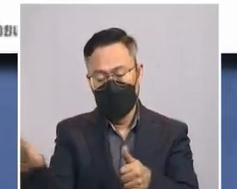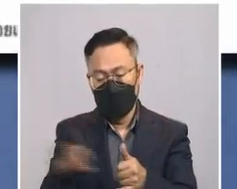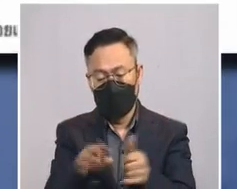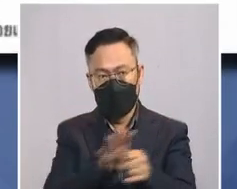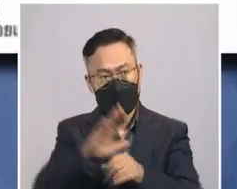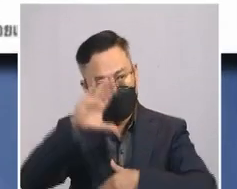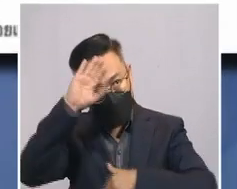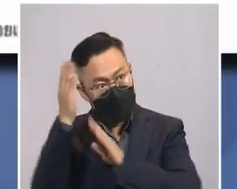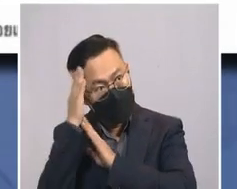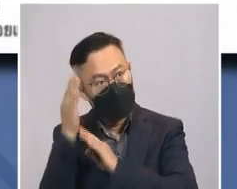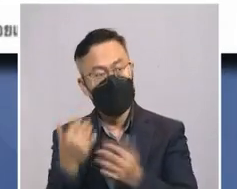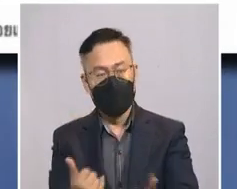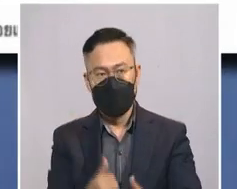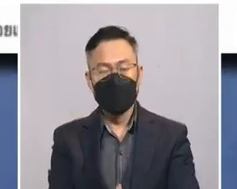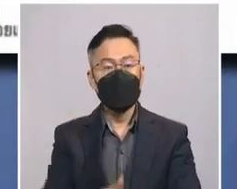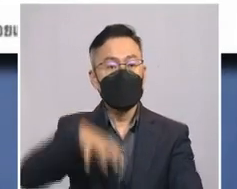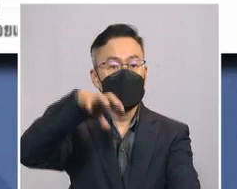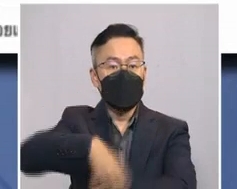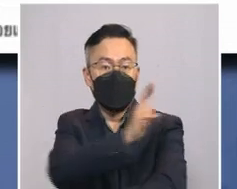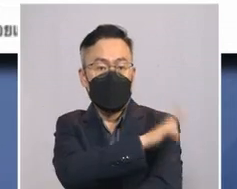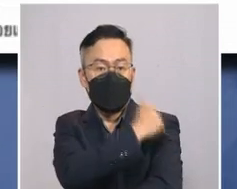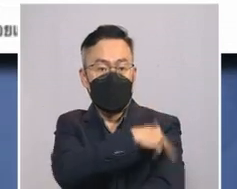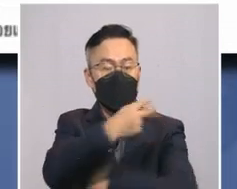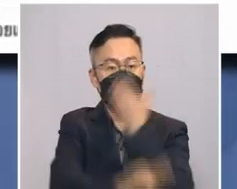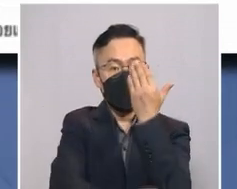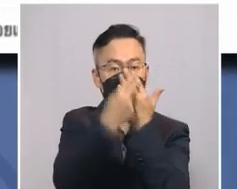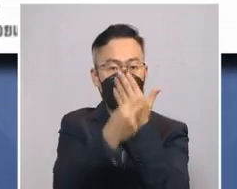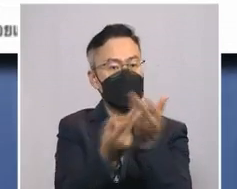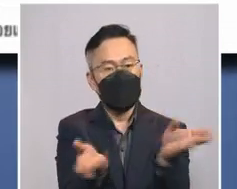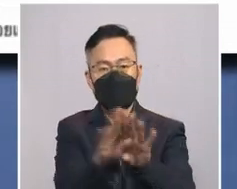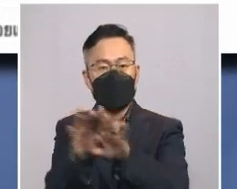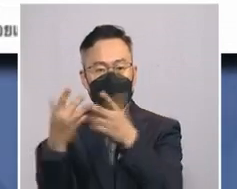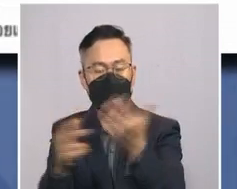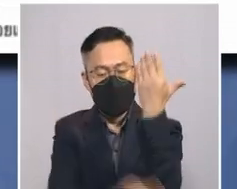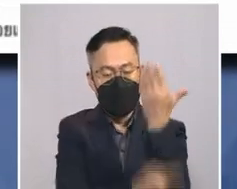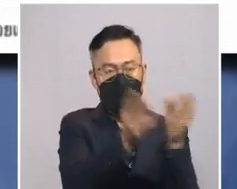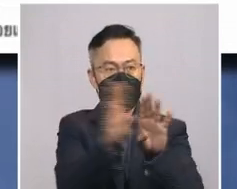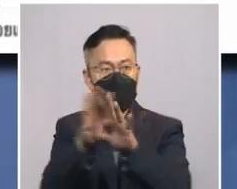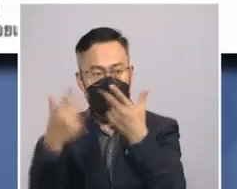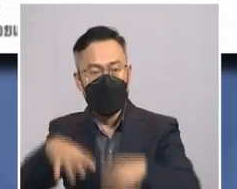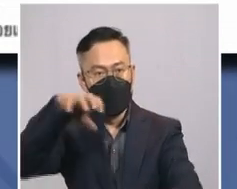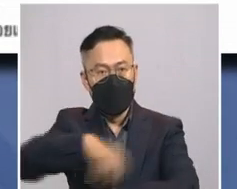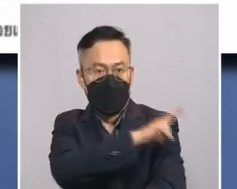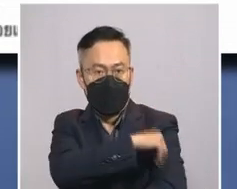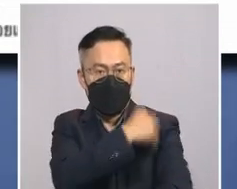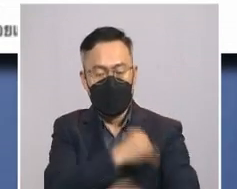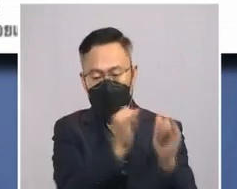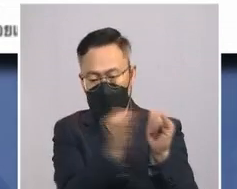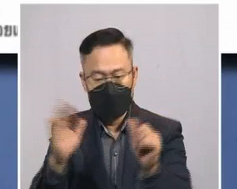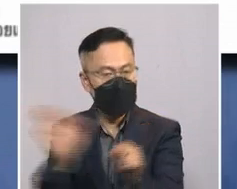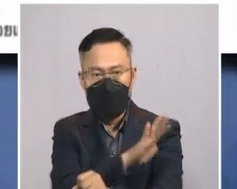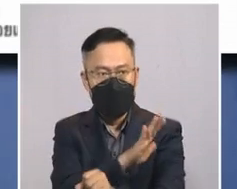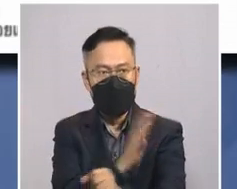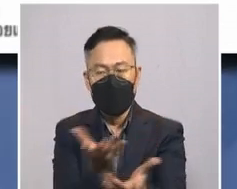ว่าในวันที่ฮอสปิทอลหลายแห่งเริ่มปิดรับคนไข้โรงพยาบาลหลายแห่งเตียงเริ่มเต็ม ใช ่คนไข้หลายค